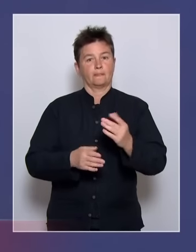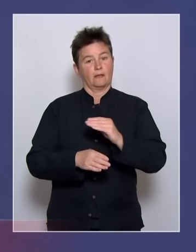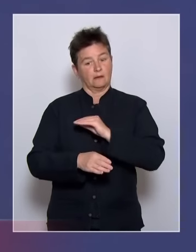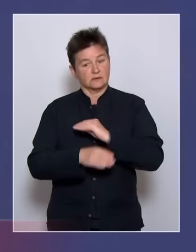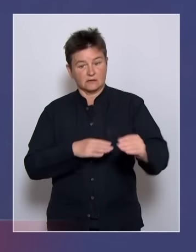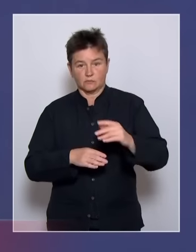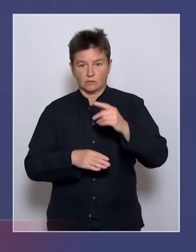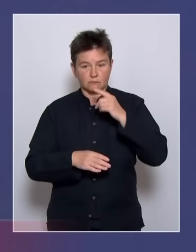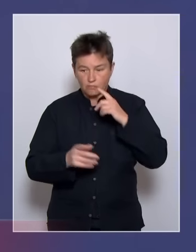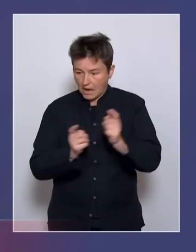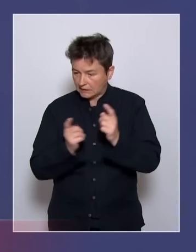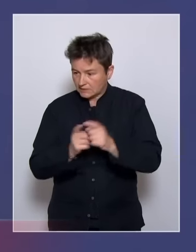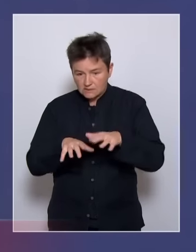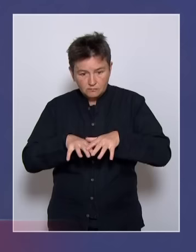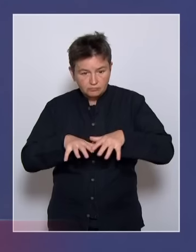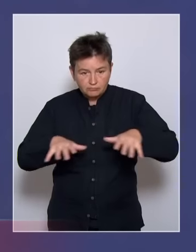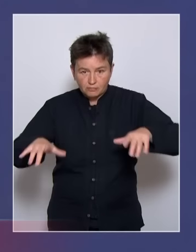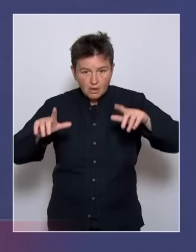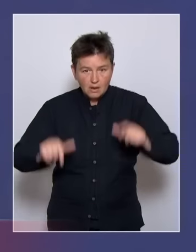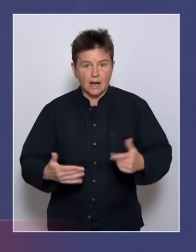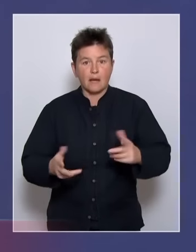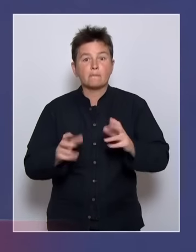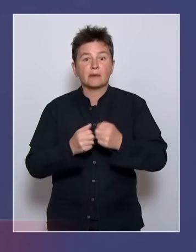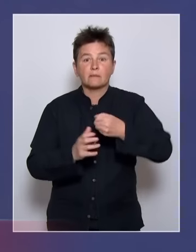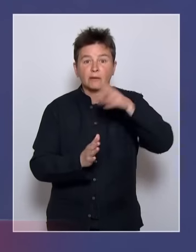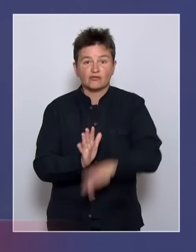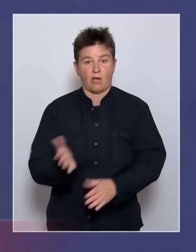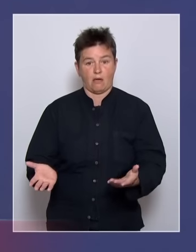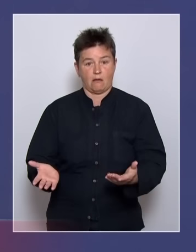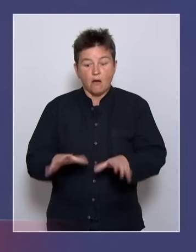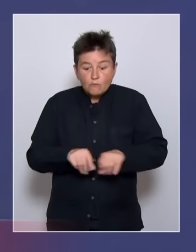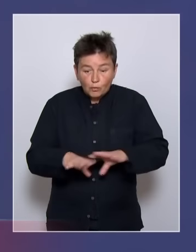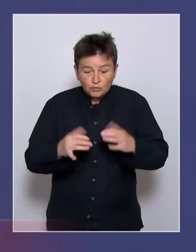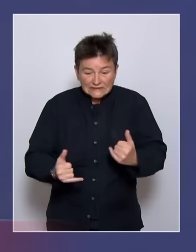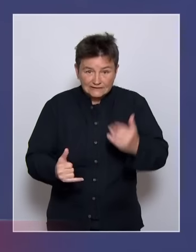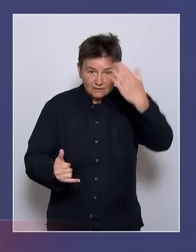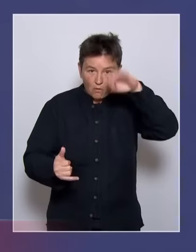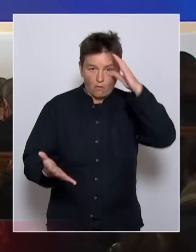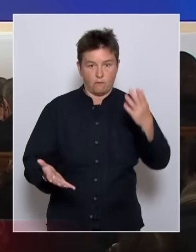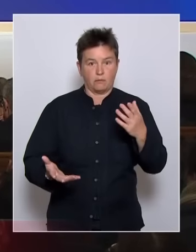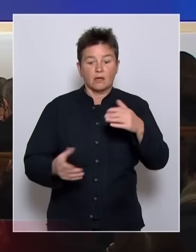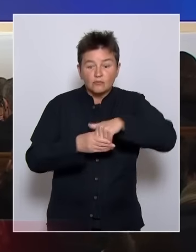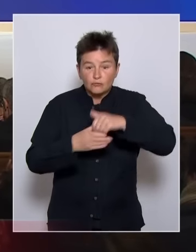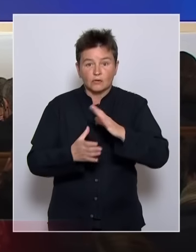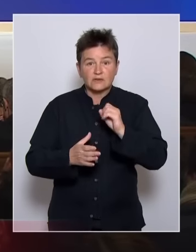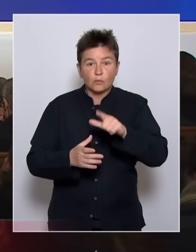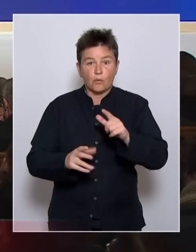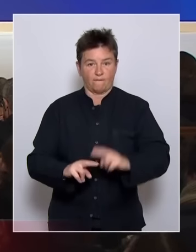de la fourniture d'électricité qui sera à bas coût, qui sera produite sur le sol européen et qui sera décarbonée.